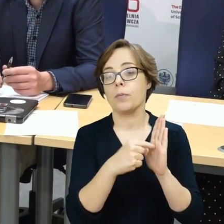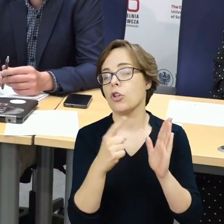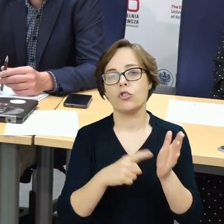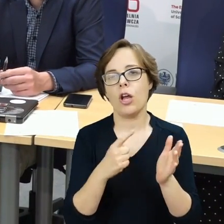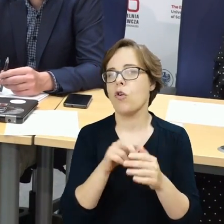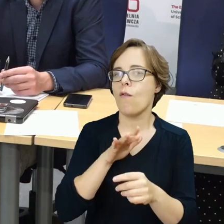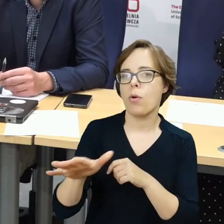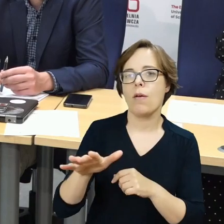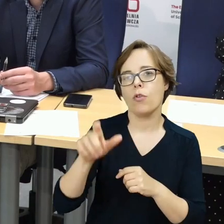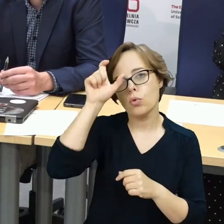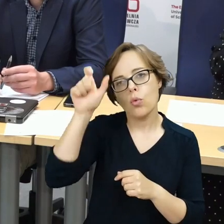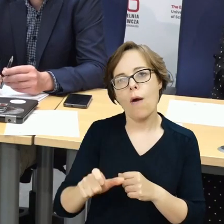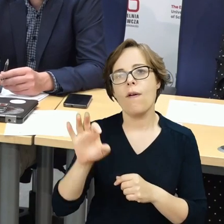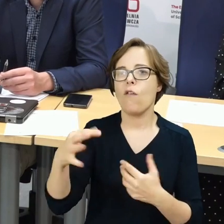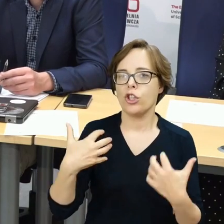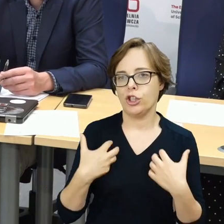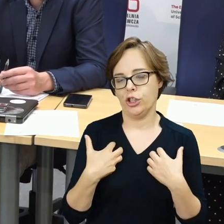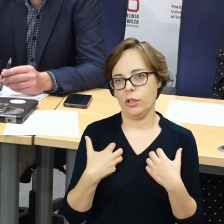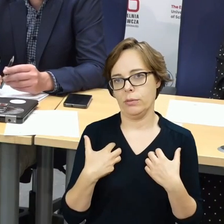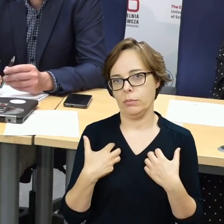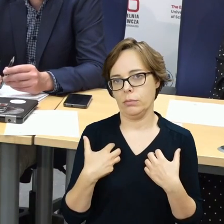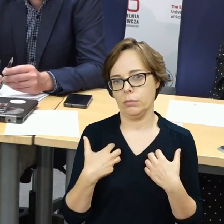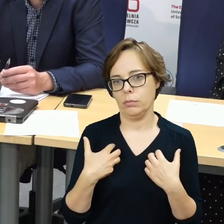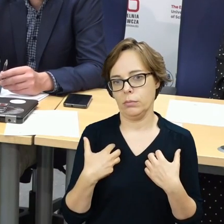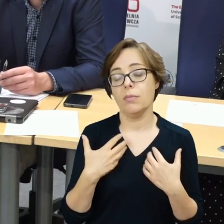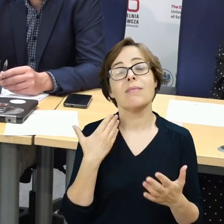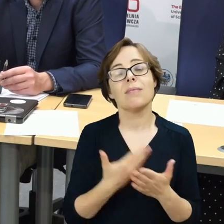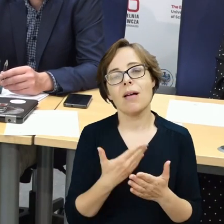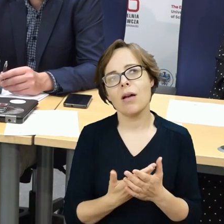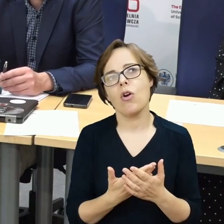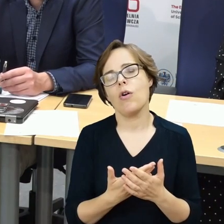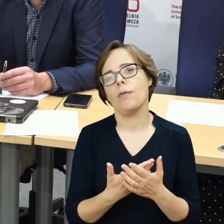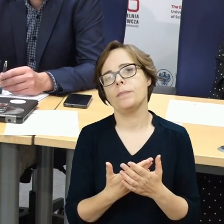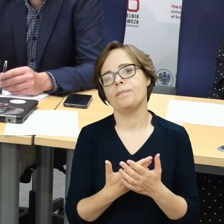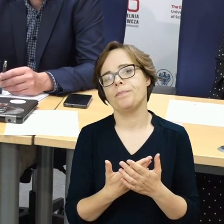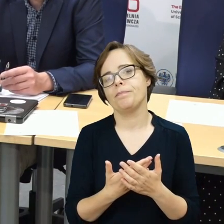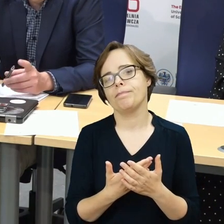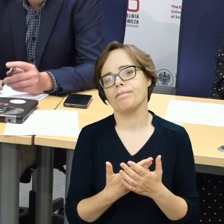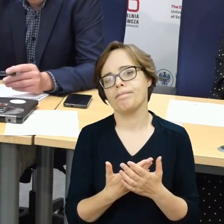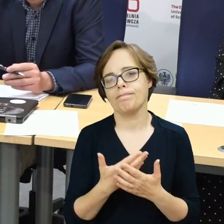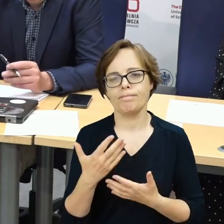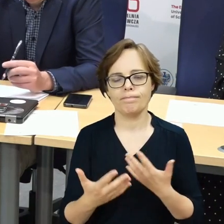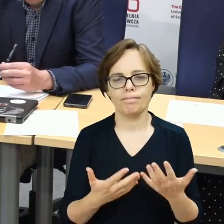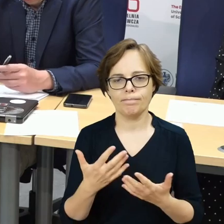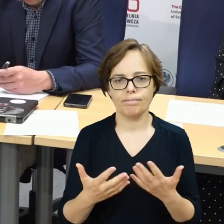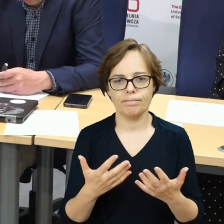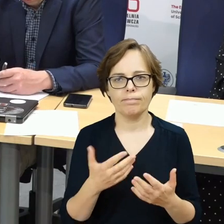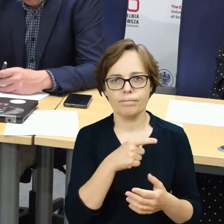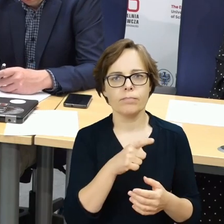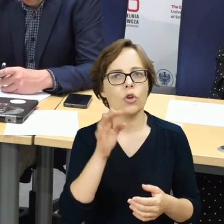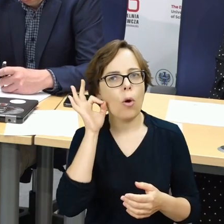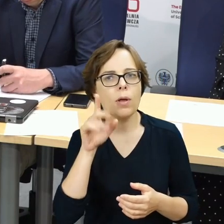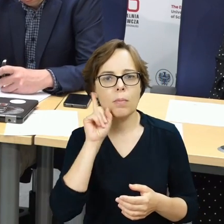i śmierci. I z tego też bierze się taki duży szacunek dla tych nieszczęsnych kobiet i mężczyzn w